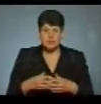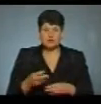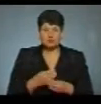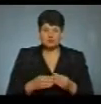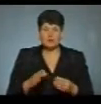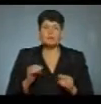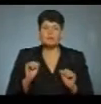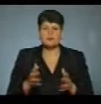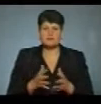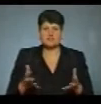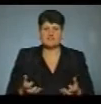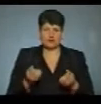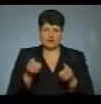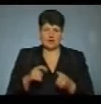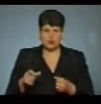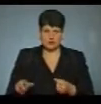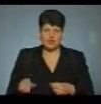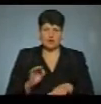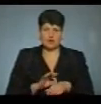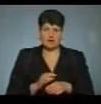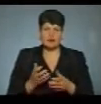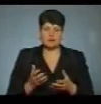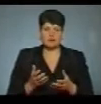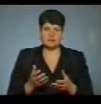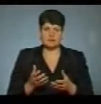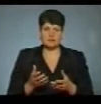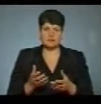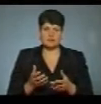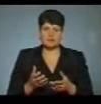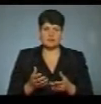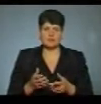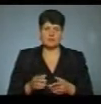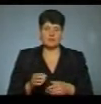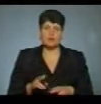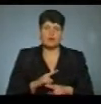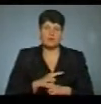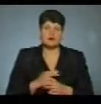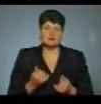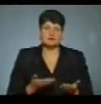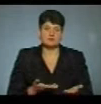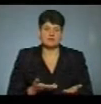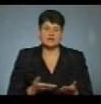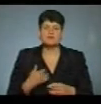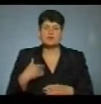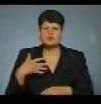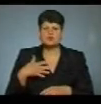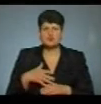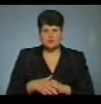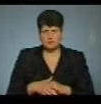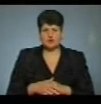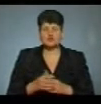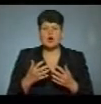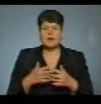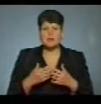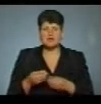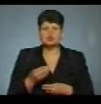ми можемо врятувати людей. Ну, все-таки хворий, який помер сьогодні, був підключений до штучної. Так, звичайно, що так. Але що ми розуміли, що апарат